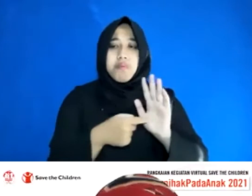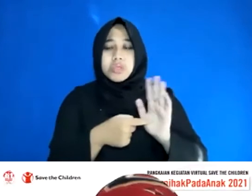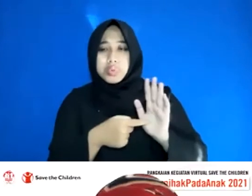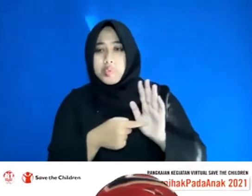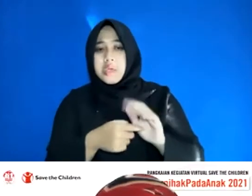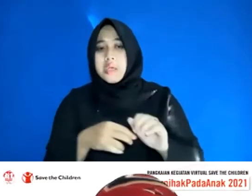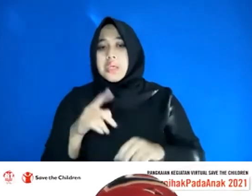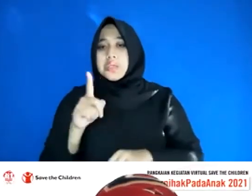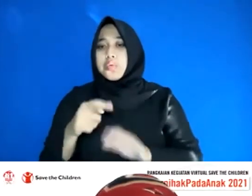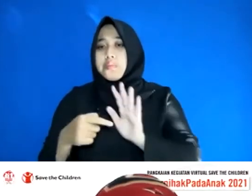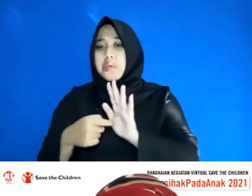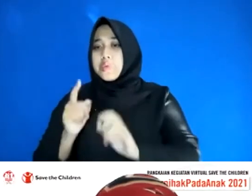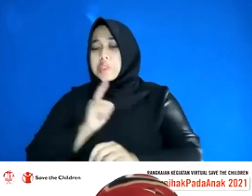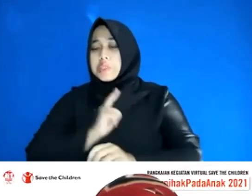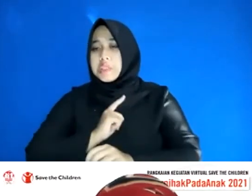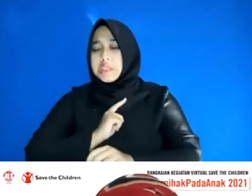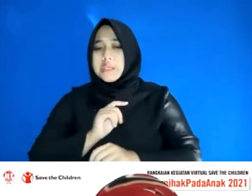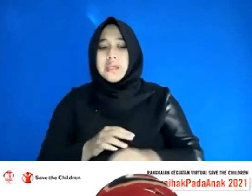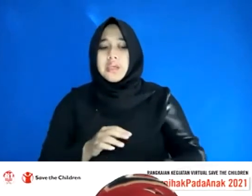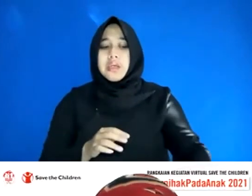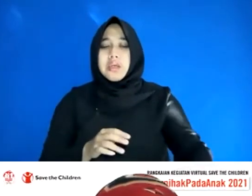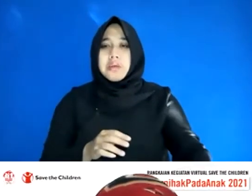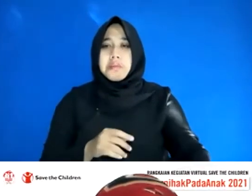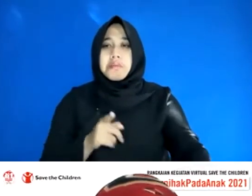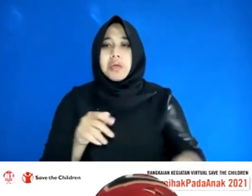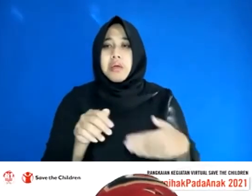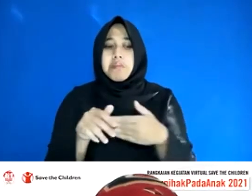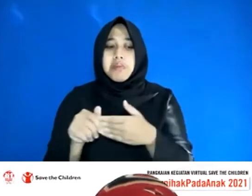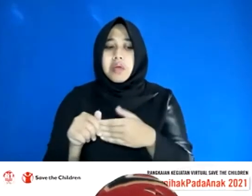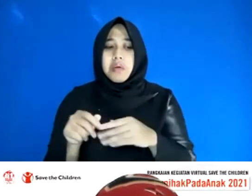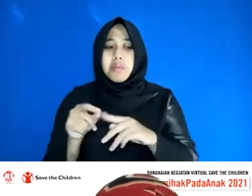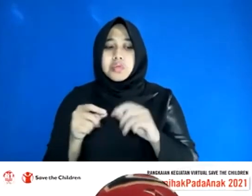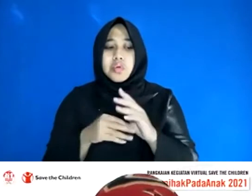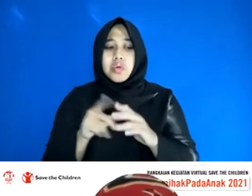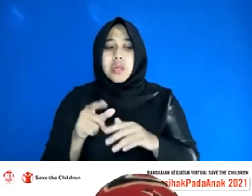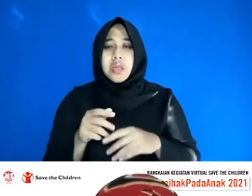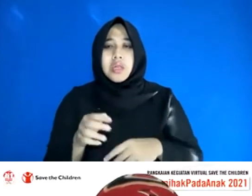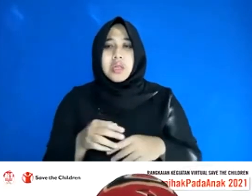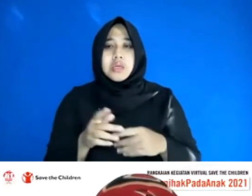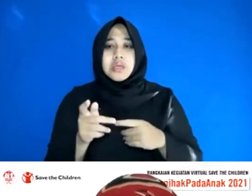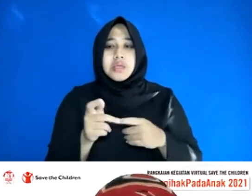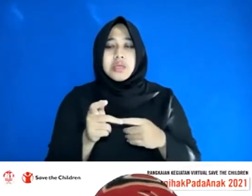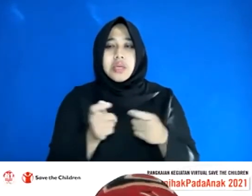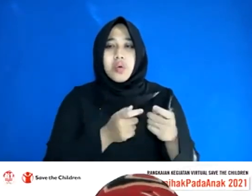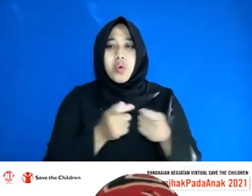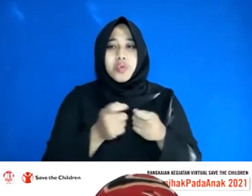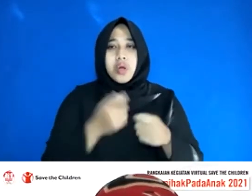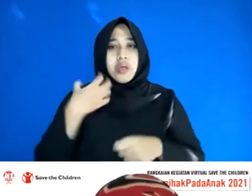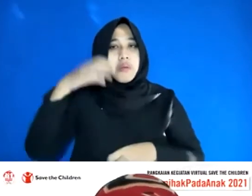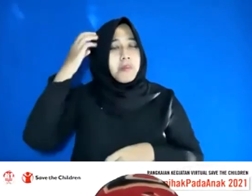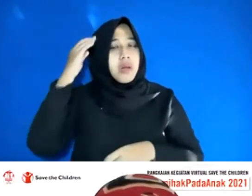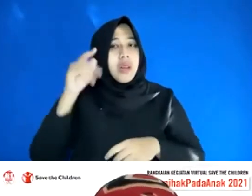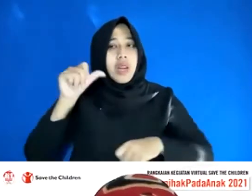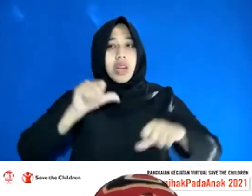1 mahasiswa sendiri, itu mereka bimbingannya personal sekali, di-handle oleh kepala lab. Nah, tapi